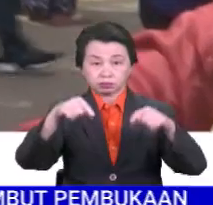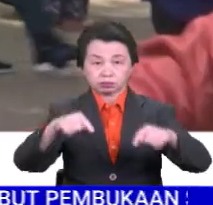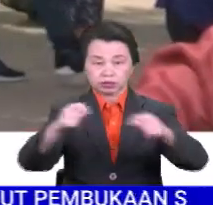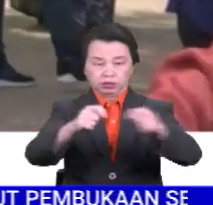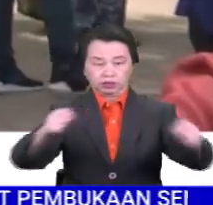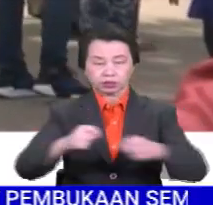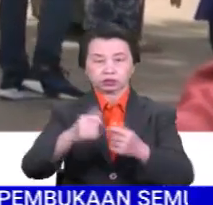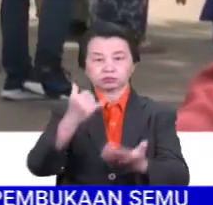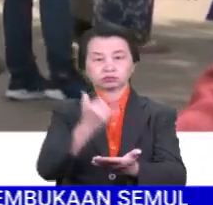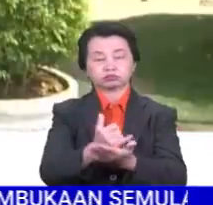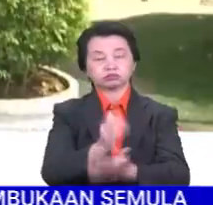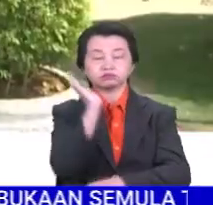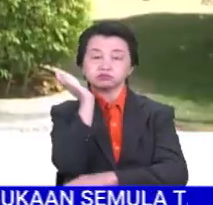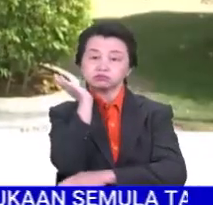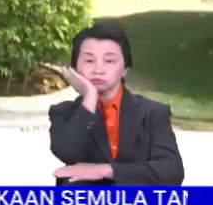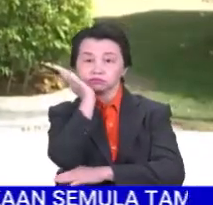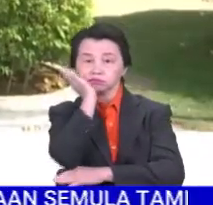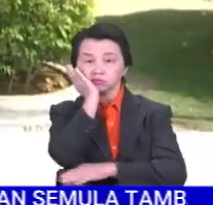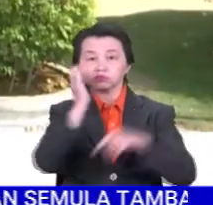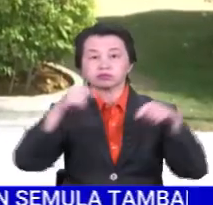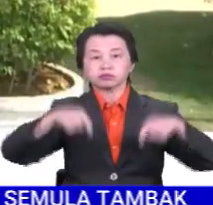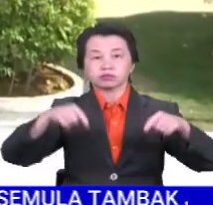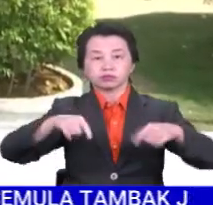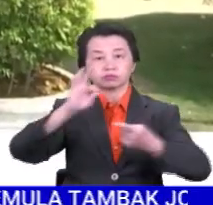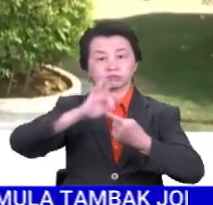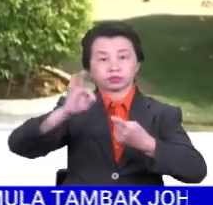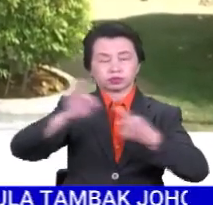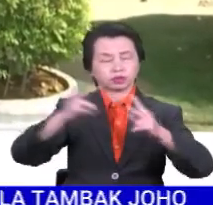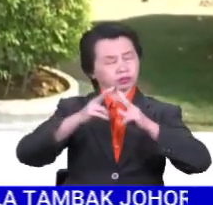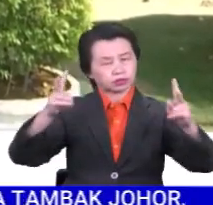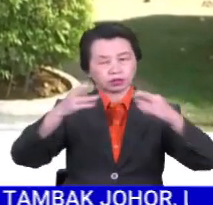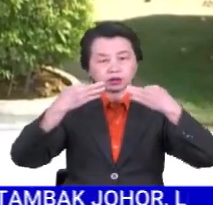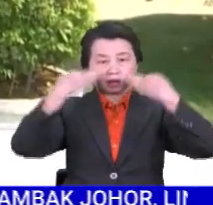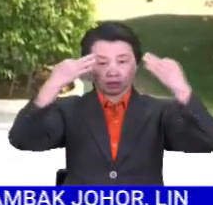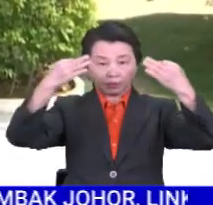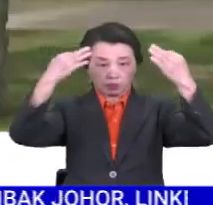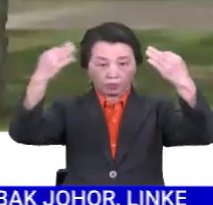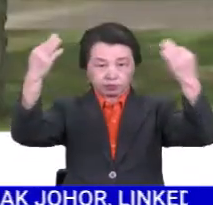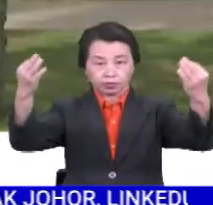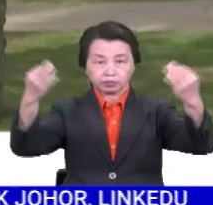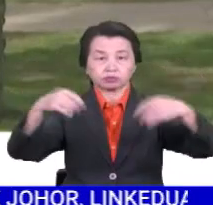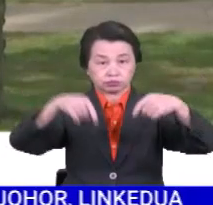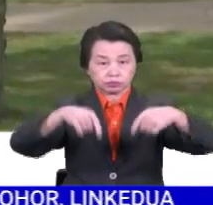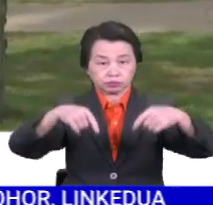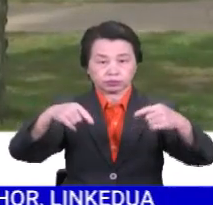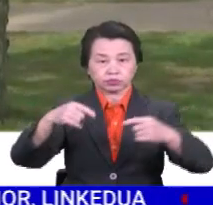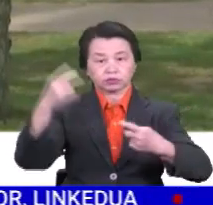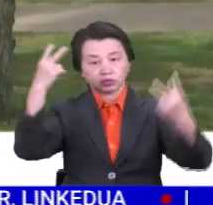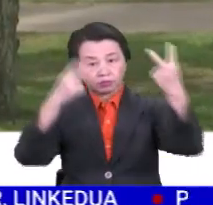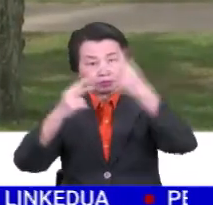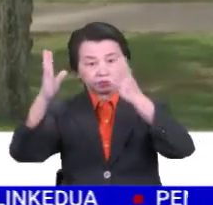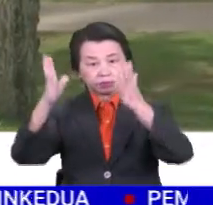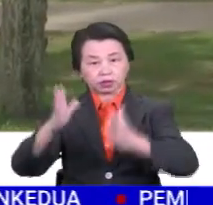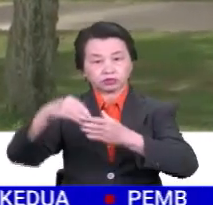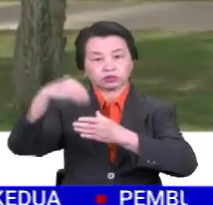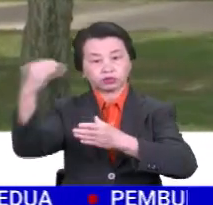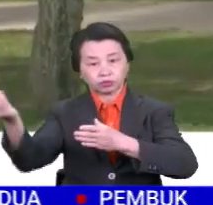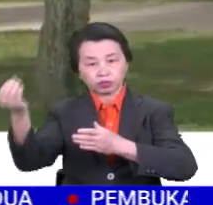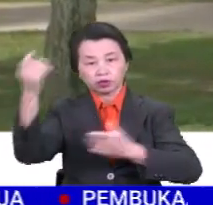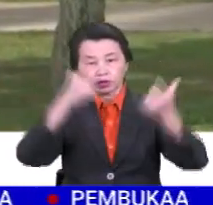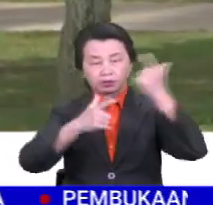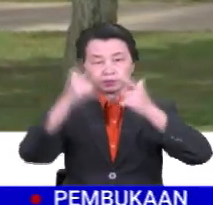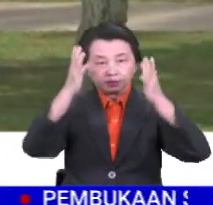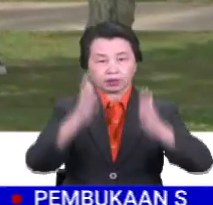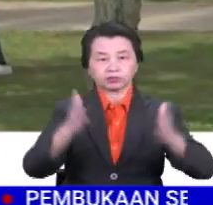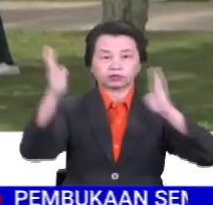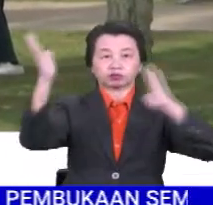tempat lepak santai sebenarnya di Pulau Pinang. Ia memang sangat-sangat popular, dan orang kata pelancong luar, ini pula pelancong